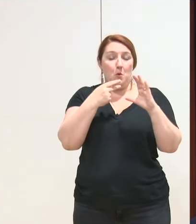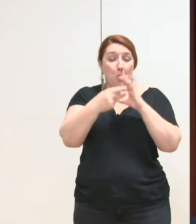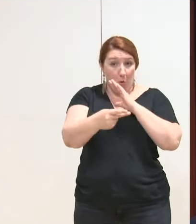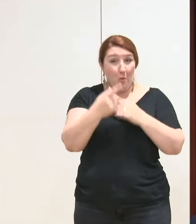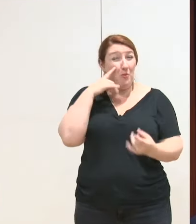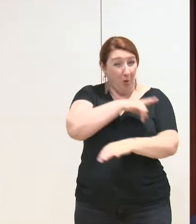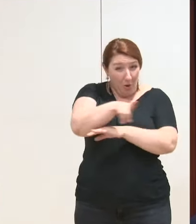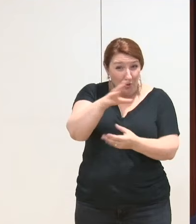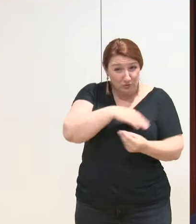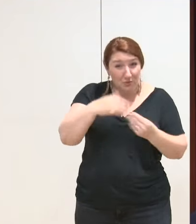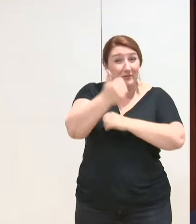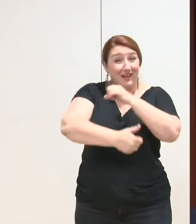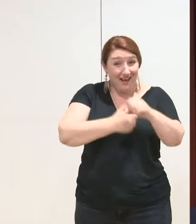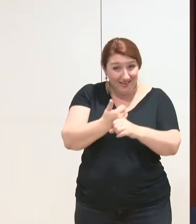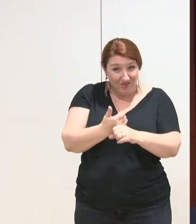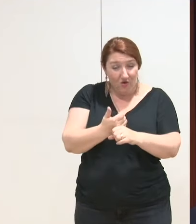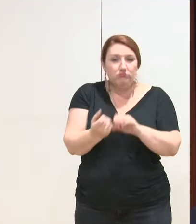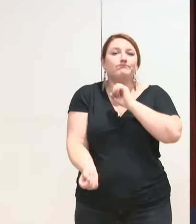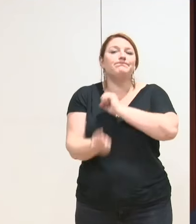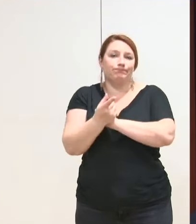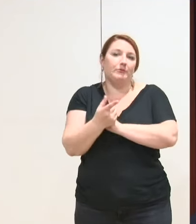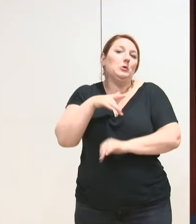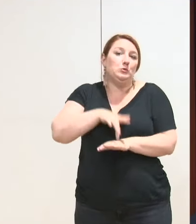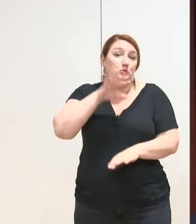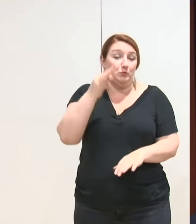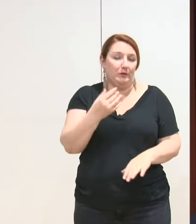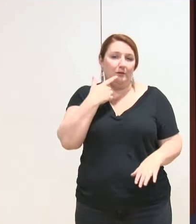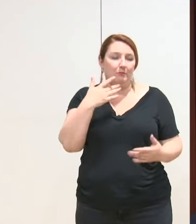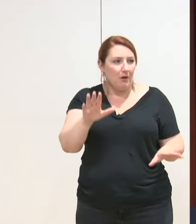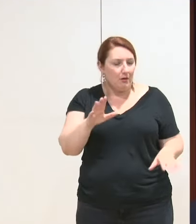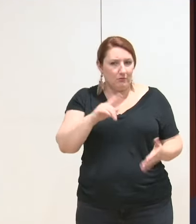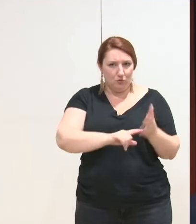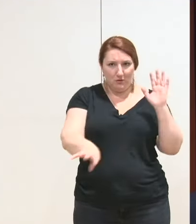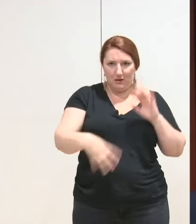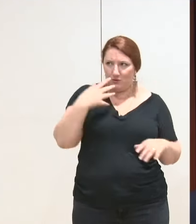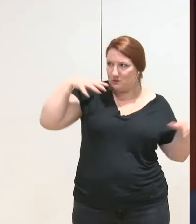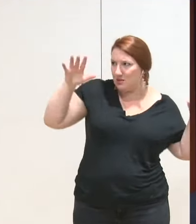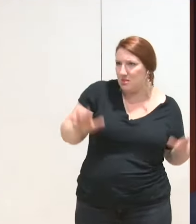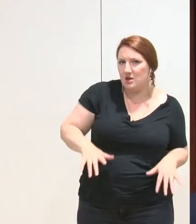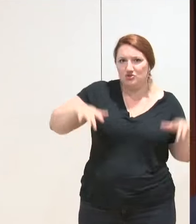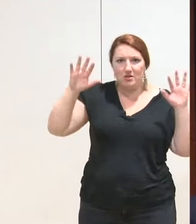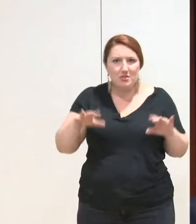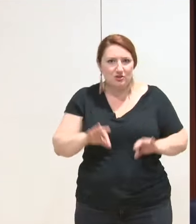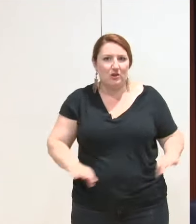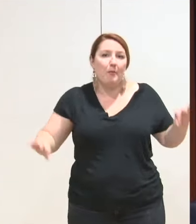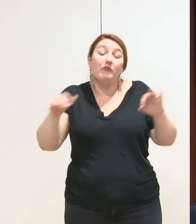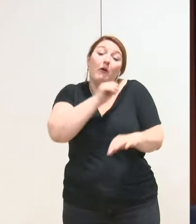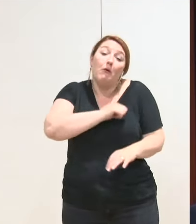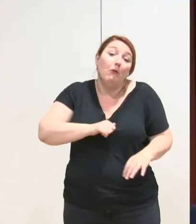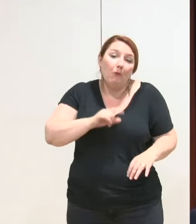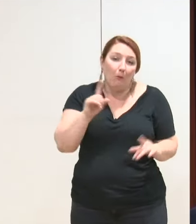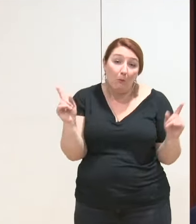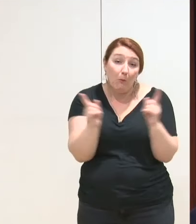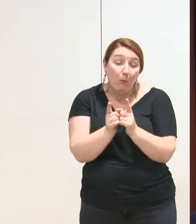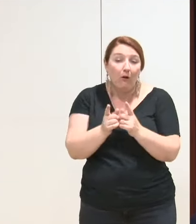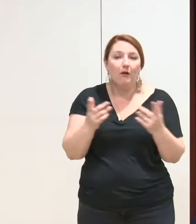l'année cela été dit l'année 2014 a été particulièrement clémente pas d'épisode néigeux du moins pas aussi violent il